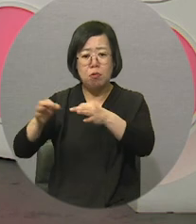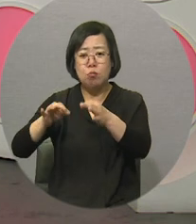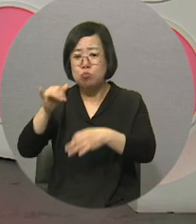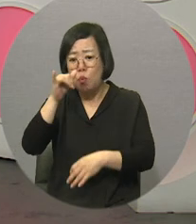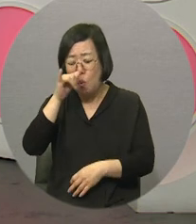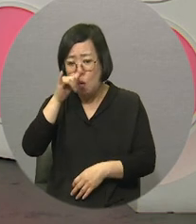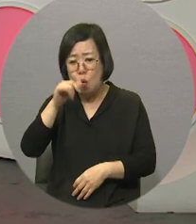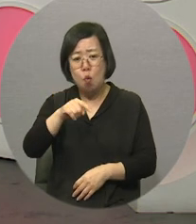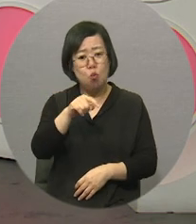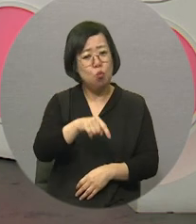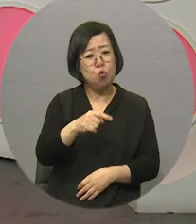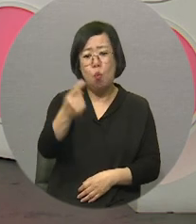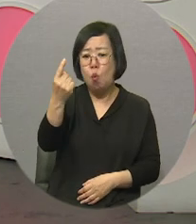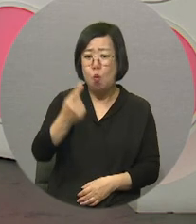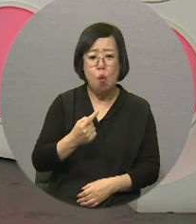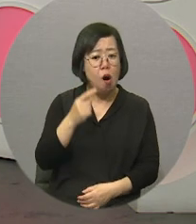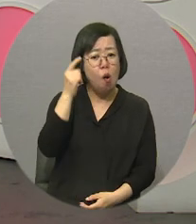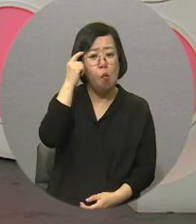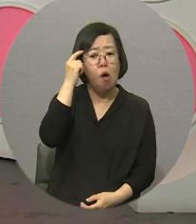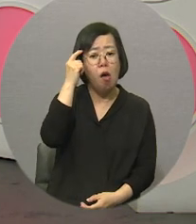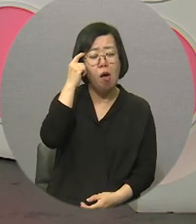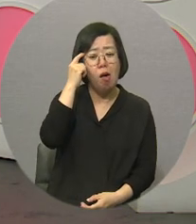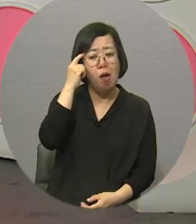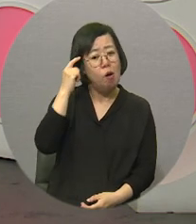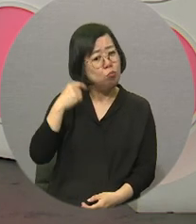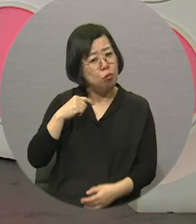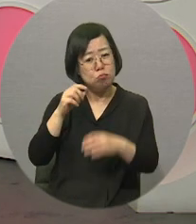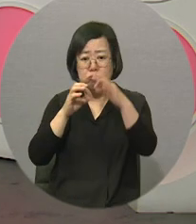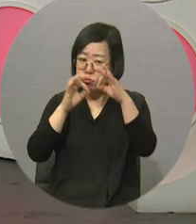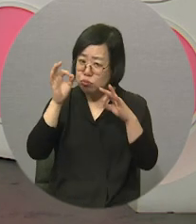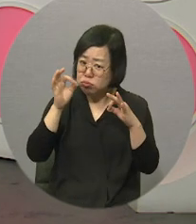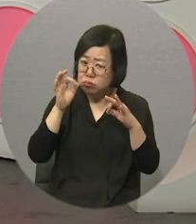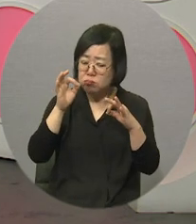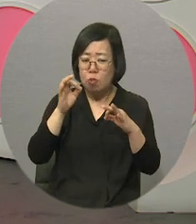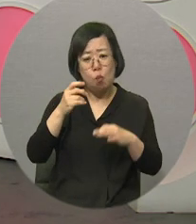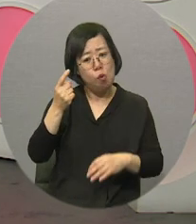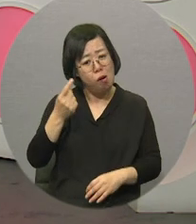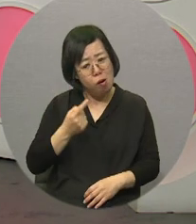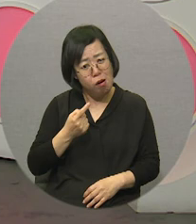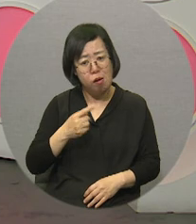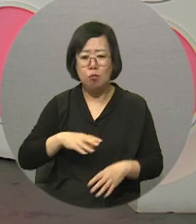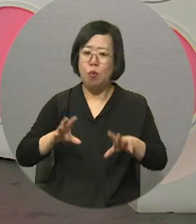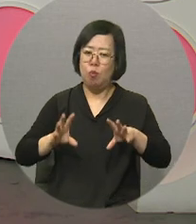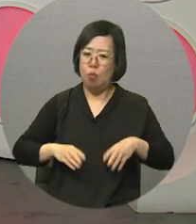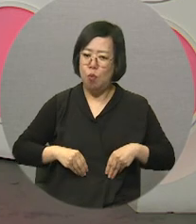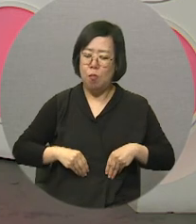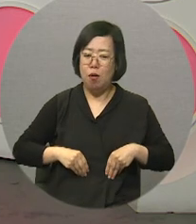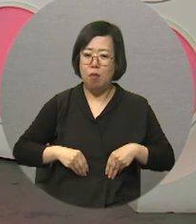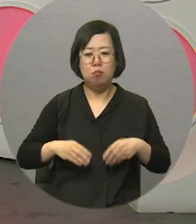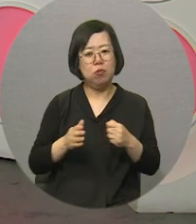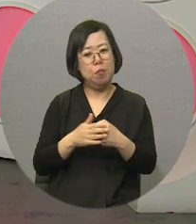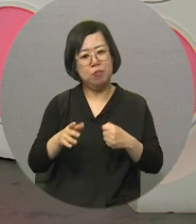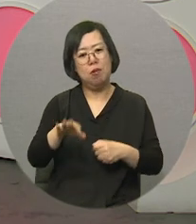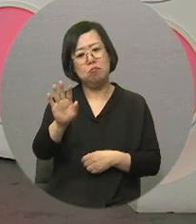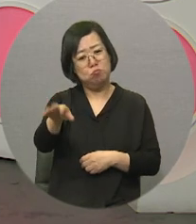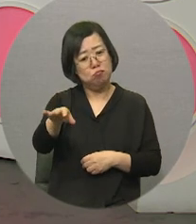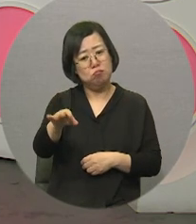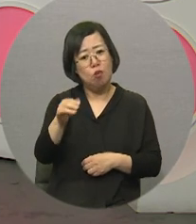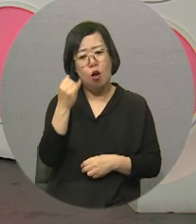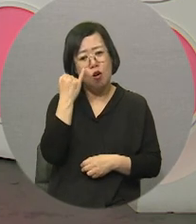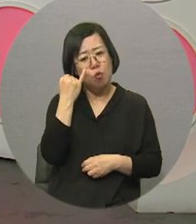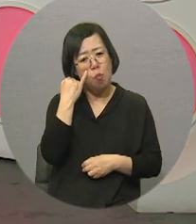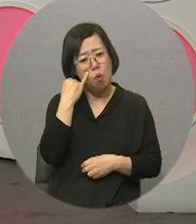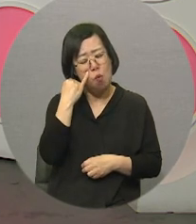라고요. 저는 순간 잘못 찾아왔나 싶었지만 배가 너무 고파서 사장님 뚝배기